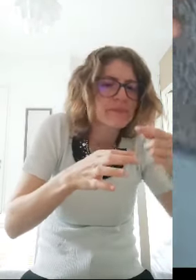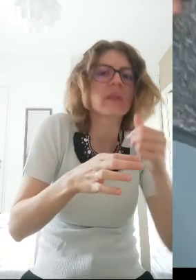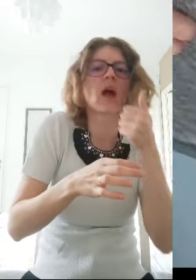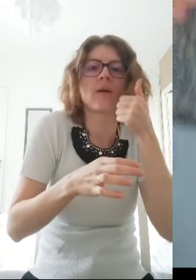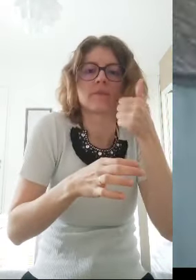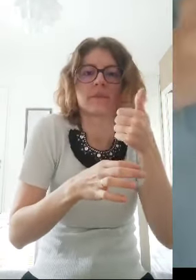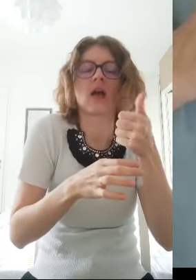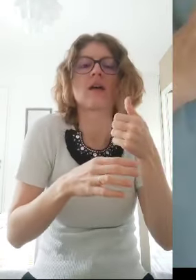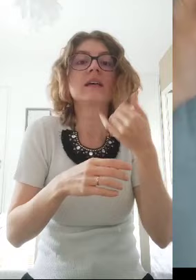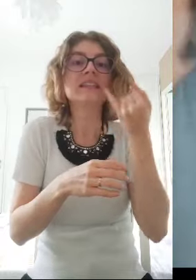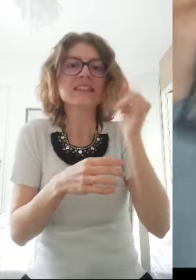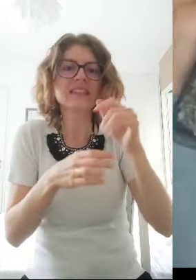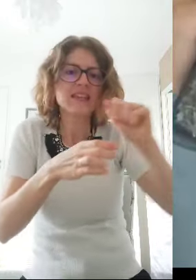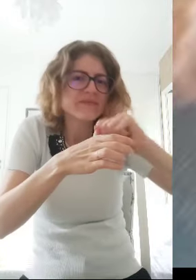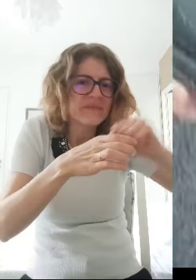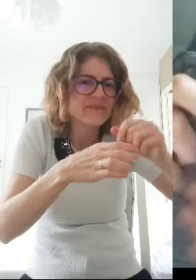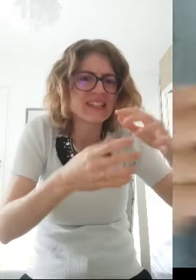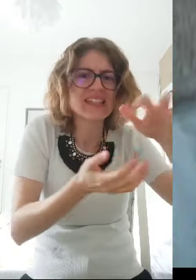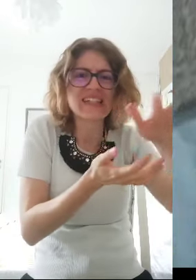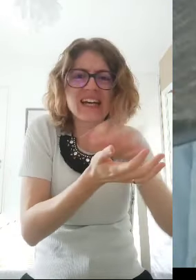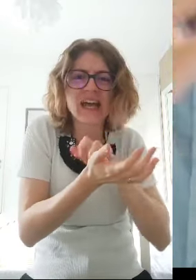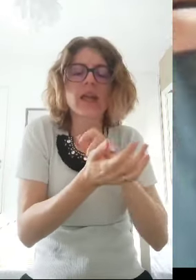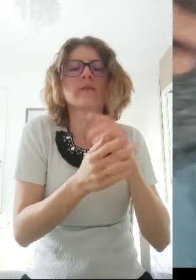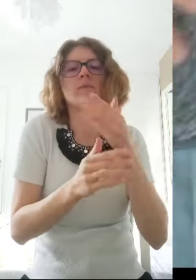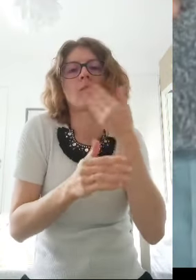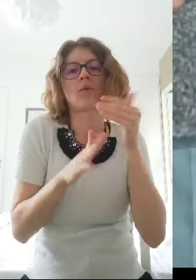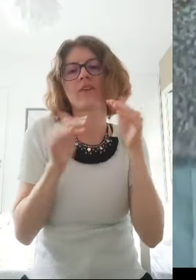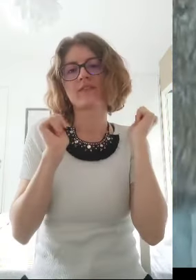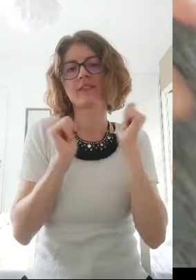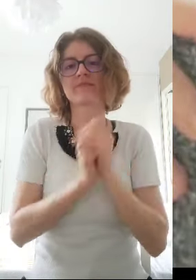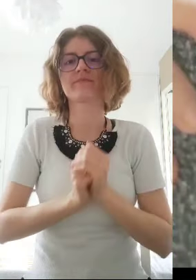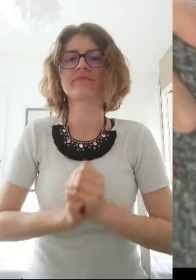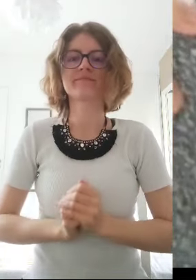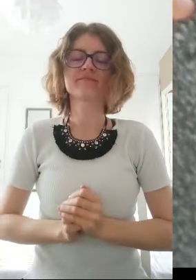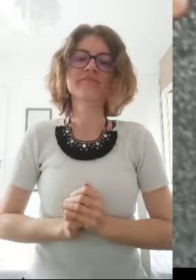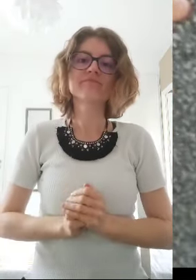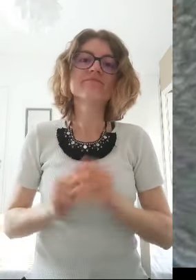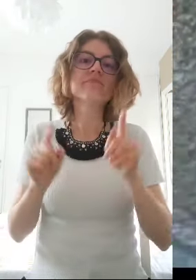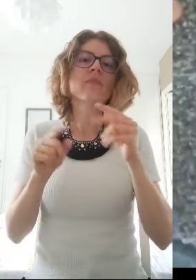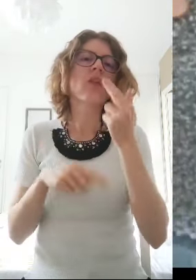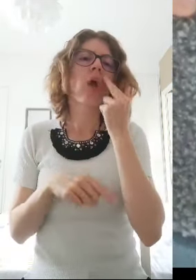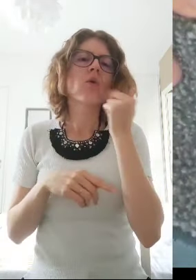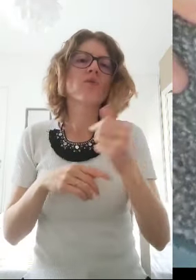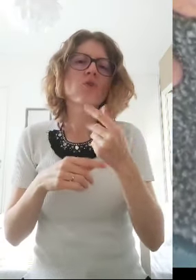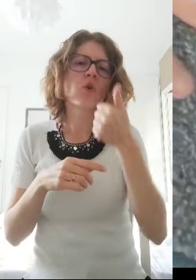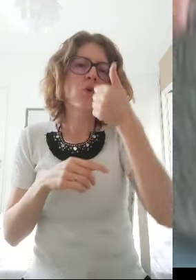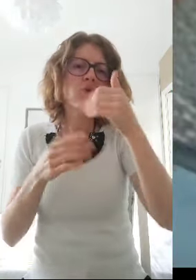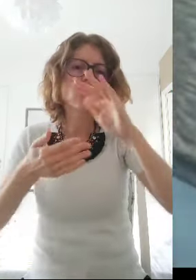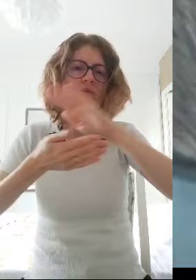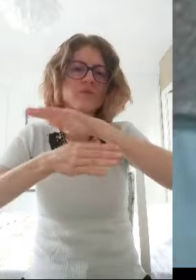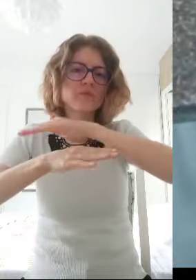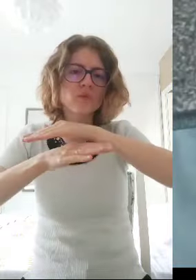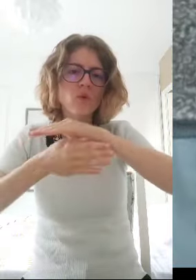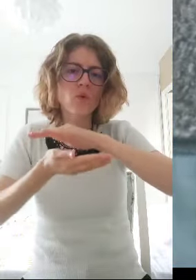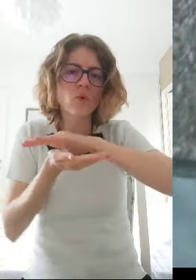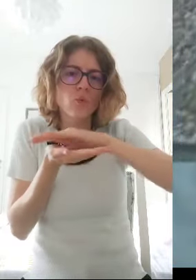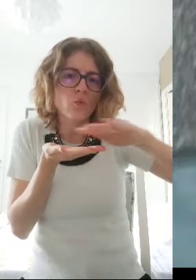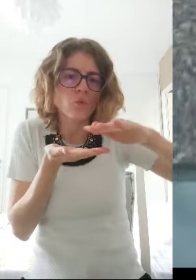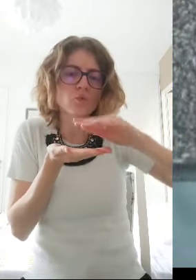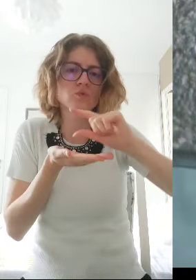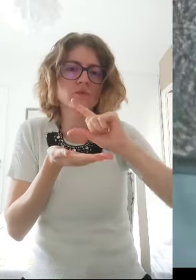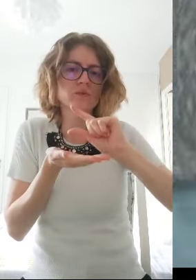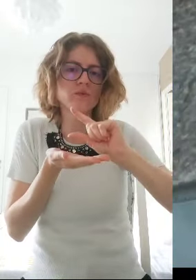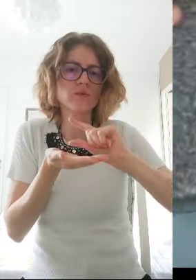puisque l'objectif c'est de nettoyer, pas de le décaper. Donc, comme je vous l'ai présenté tout à l'heure, il y a une face qui gratte, donc ça va permettre